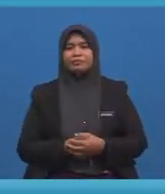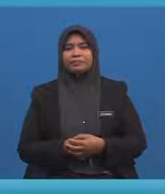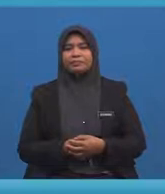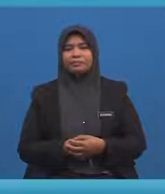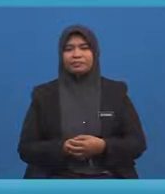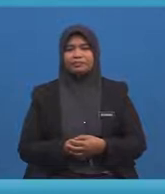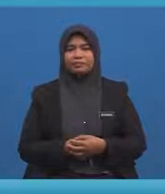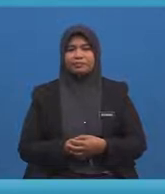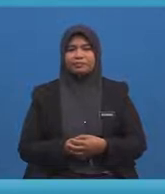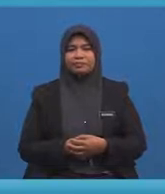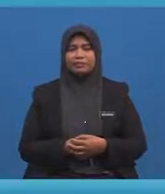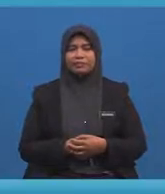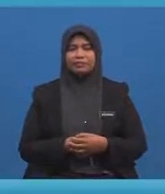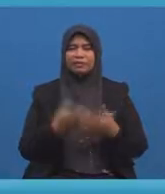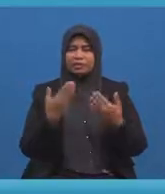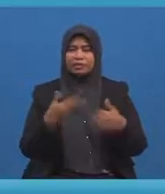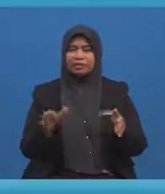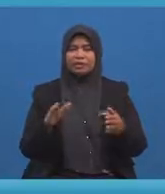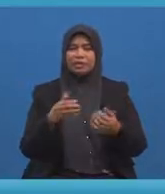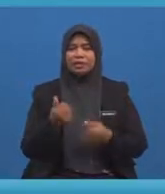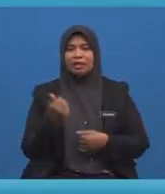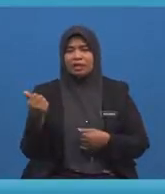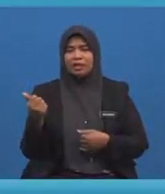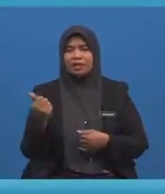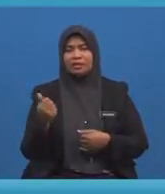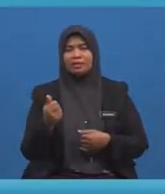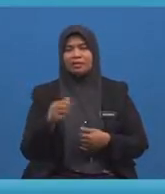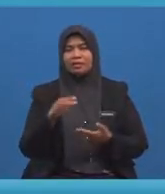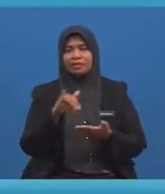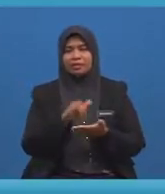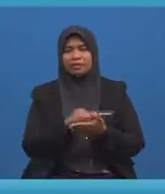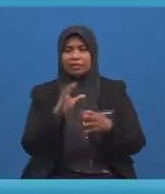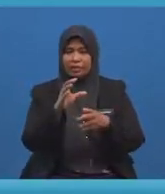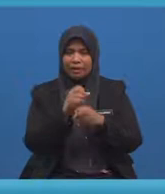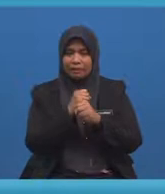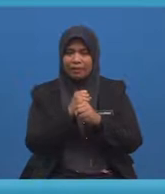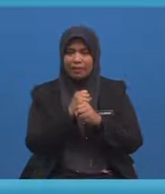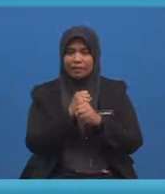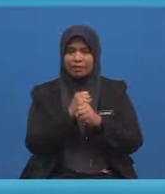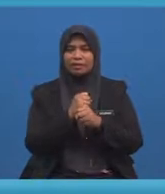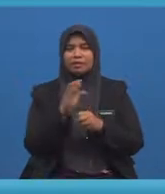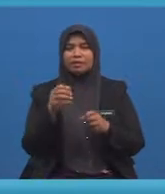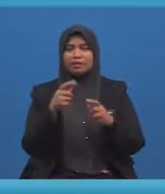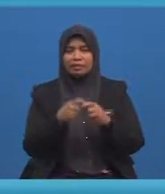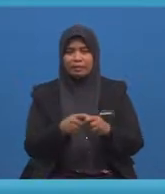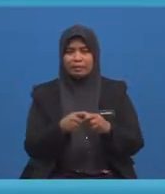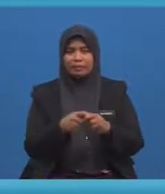seketika. Selepas alat penimbang digital mendapatkan bacaan yang